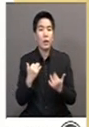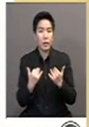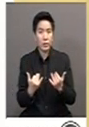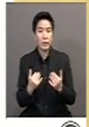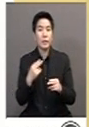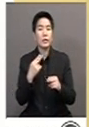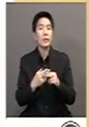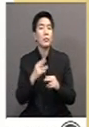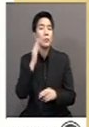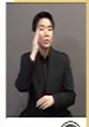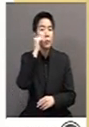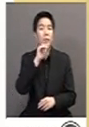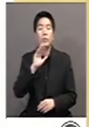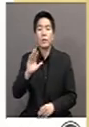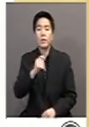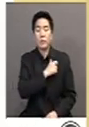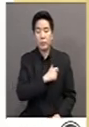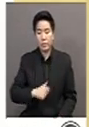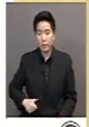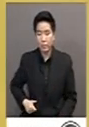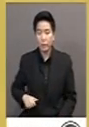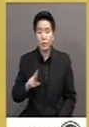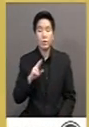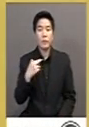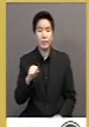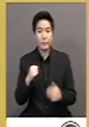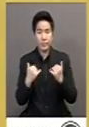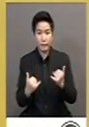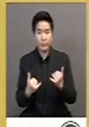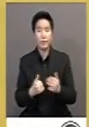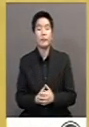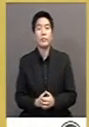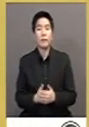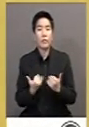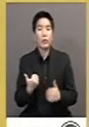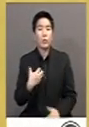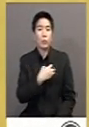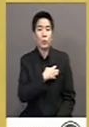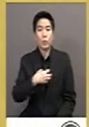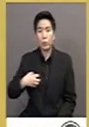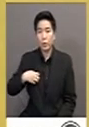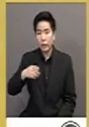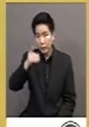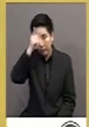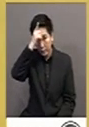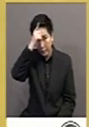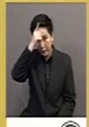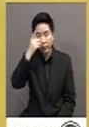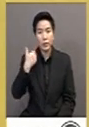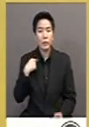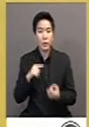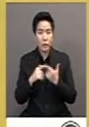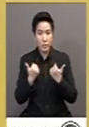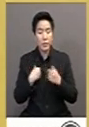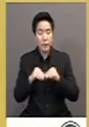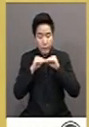มชนกนาถผู้ทรงเป็นที่รักยิ่งของปวงชนชาวไทยครับ ค่ะขณะที่สถานทูตเยอรมนีประจำประเทศไทยนะคะวันนี้มี